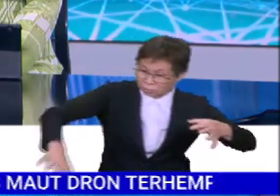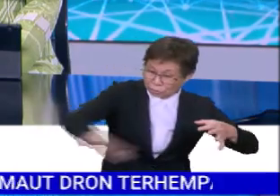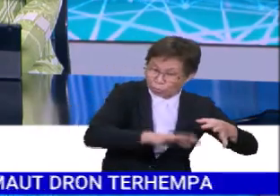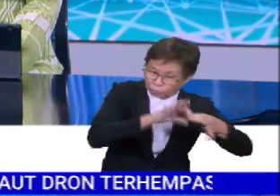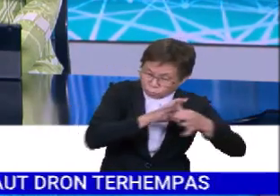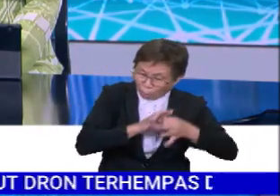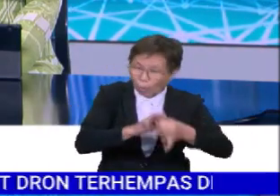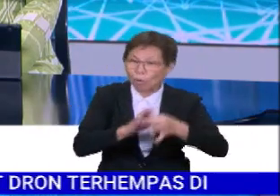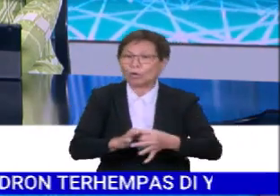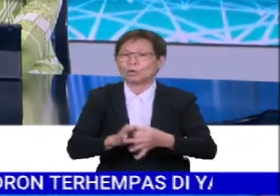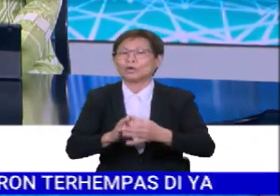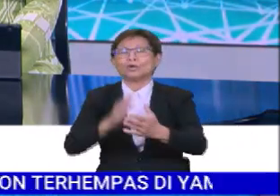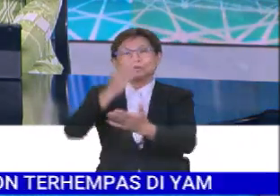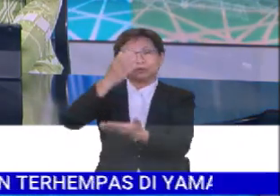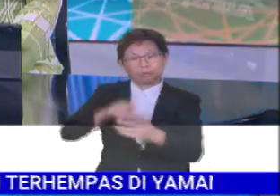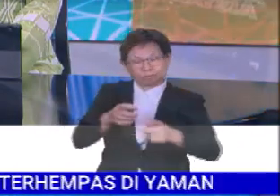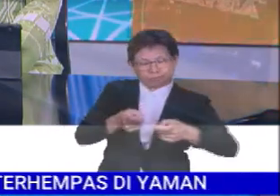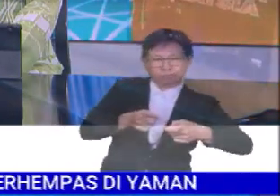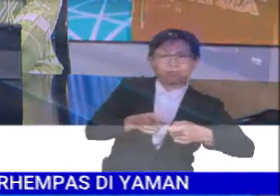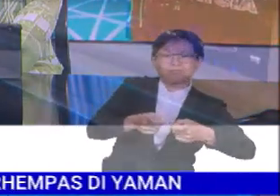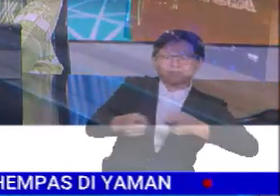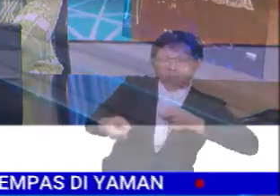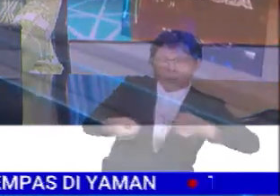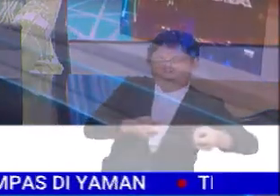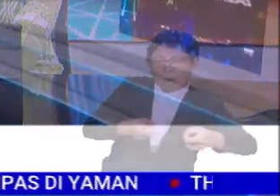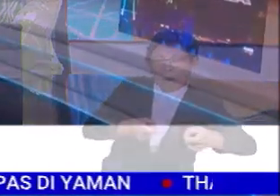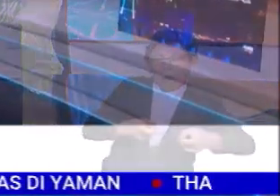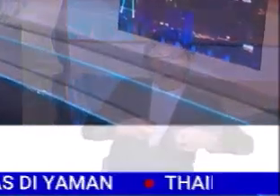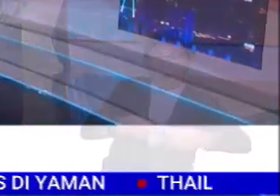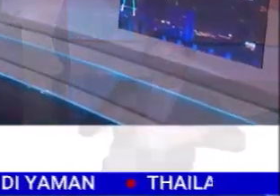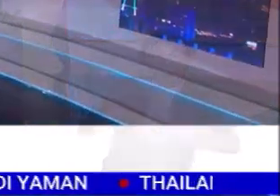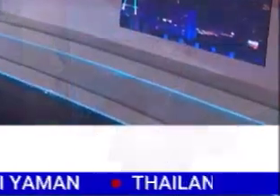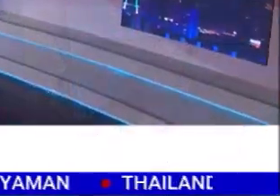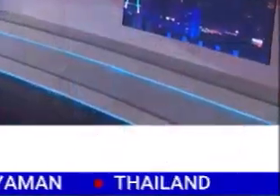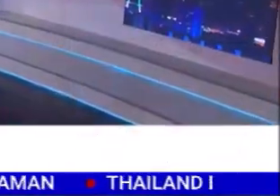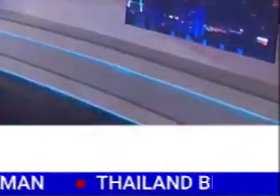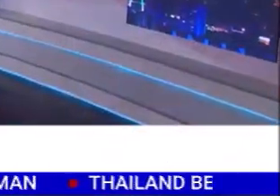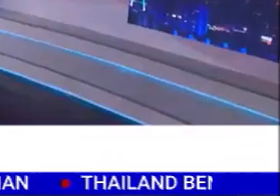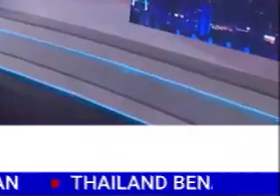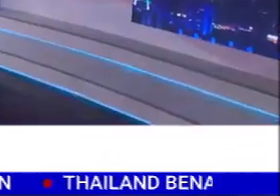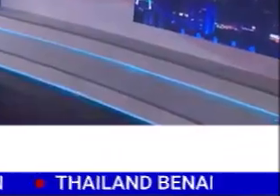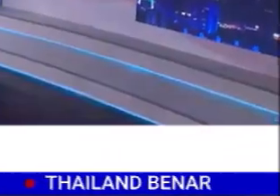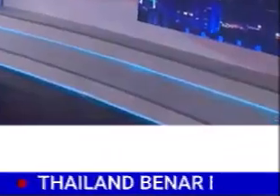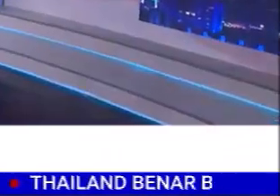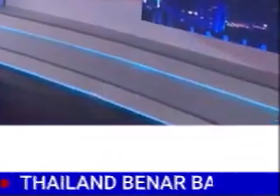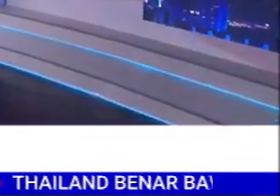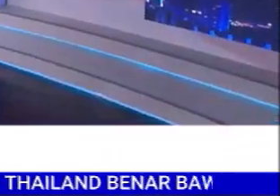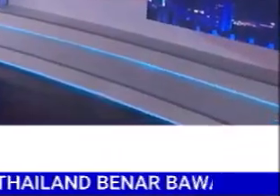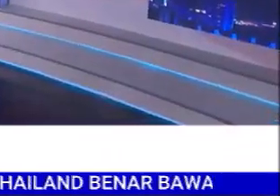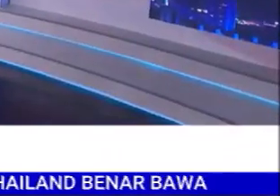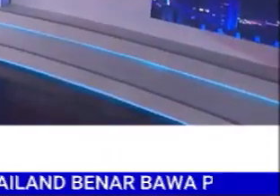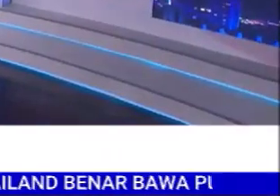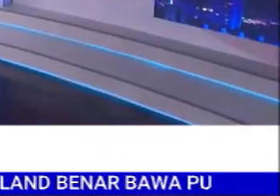kesan kemusnahan lebih buruk terhadap ekonomi dan masyarakat perlu dilakukan dengan segera.